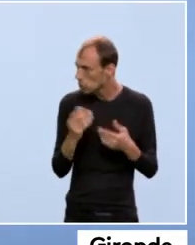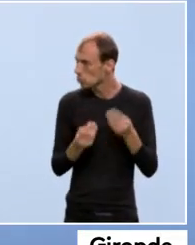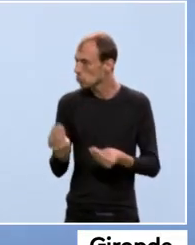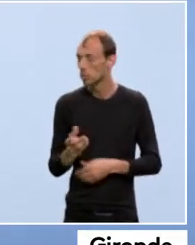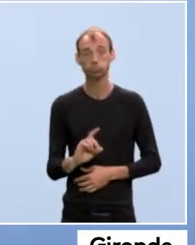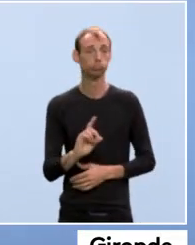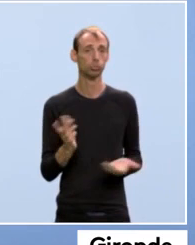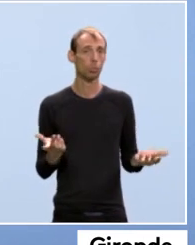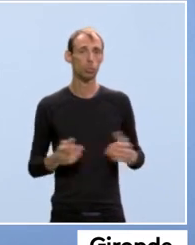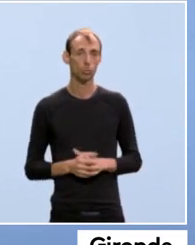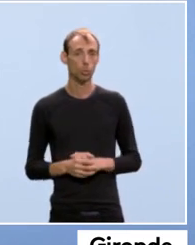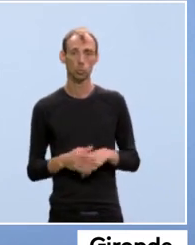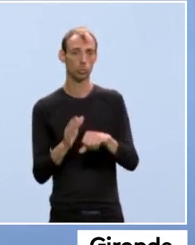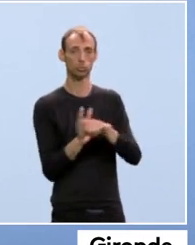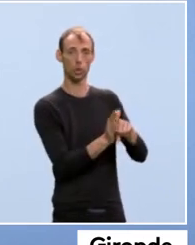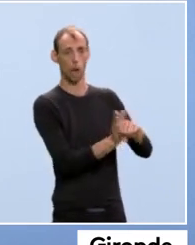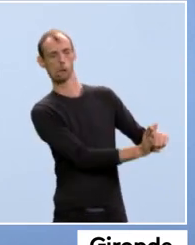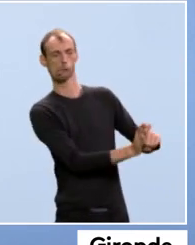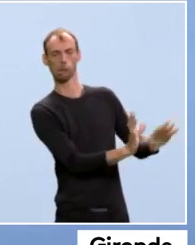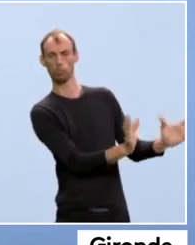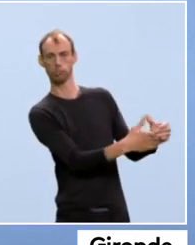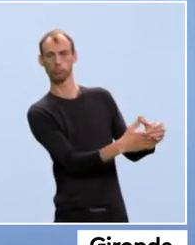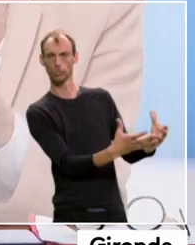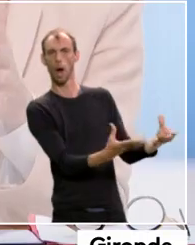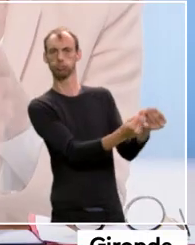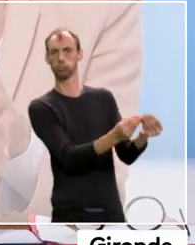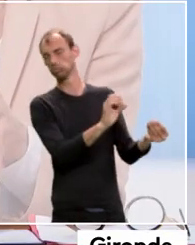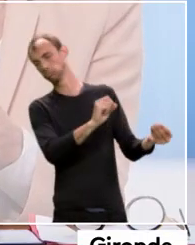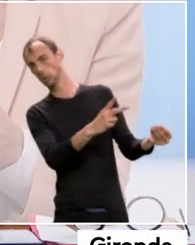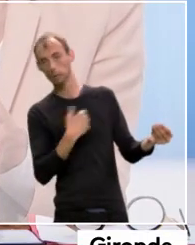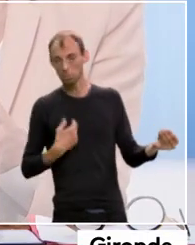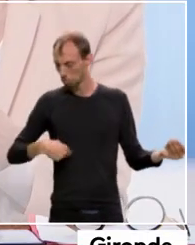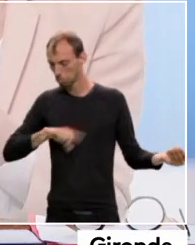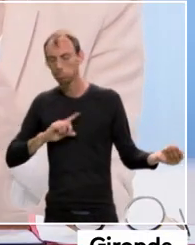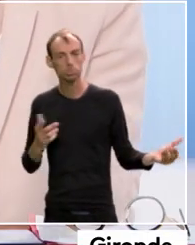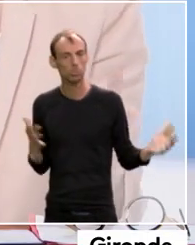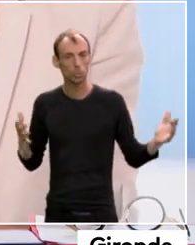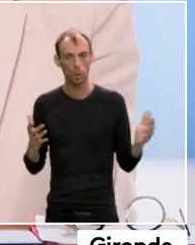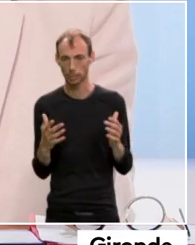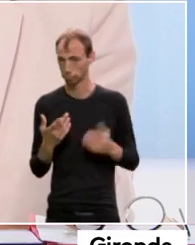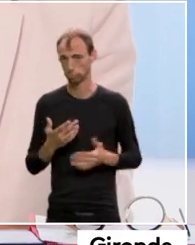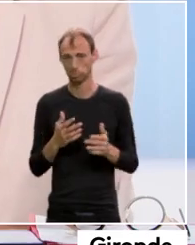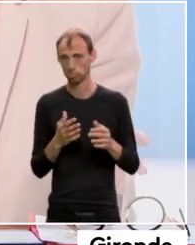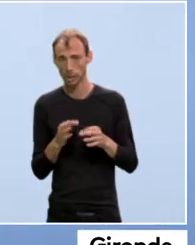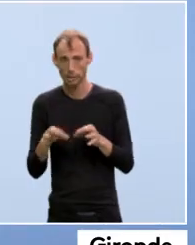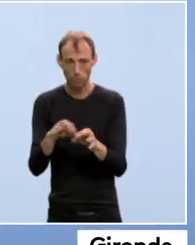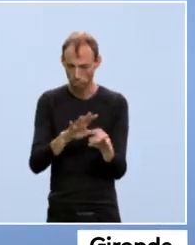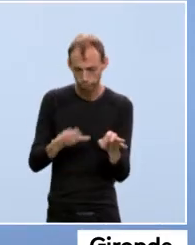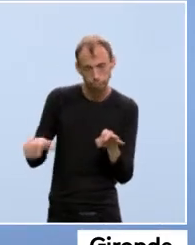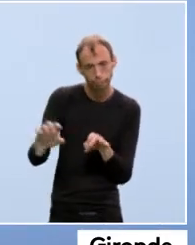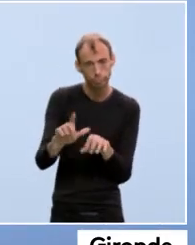unie à l'extrême gauche nous nous sommes sur dans nos territoires on avait parlé d'une hémorragie